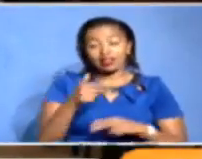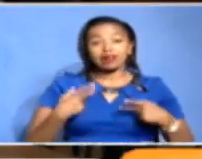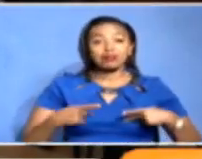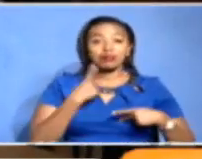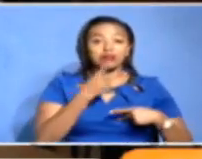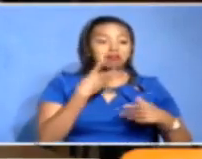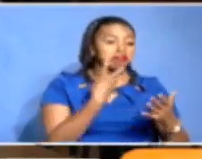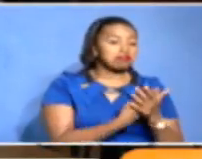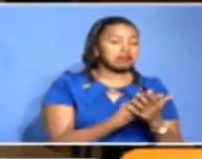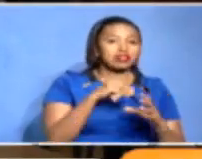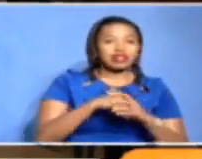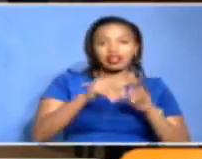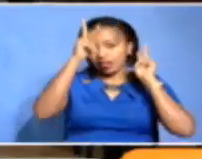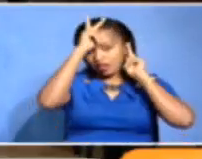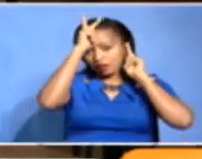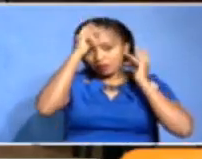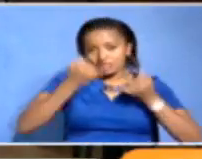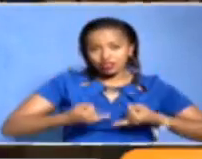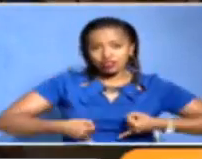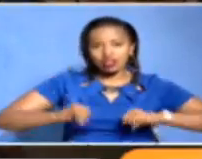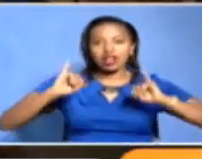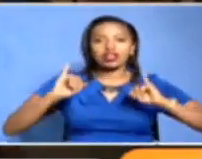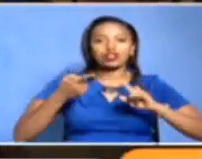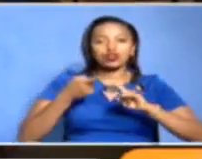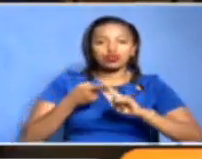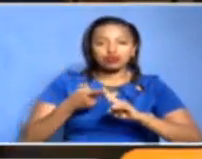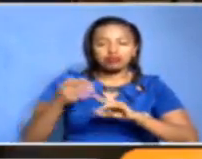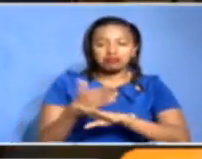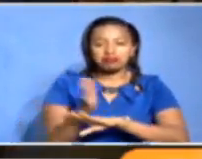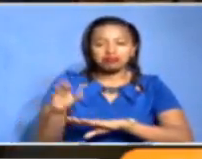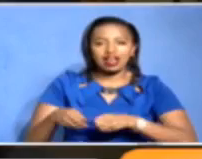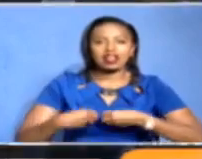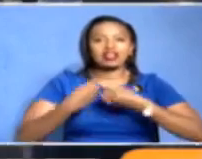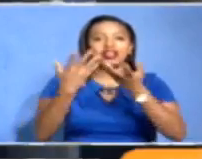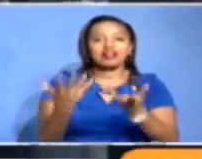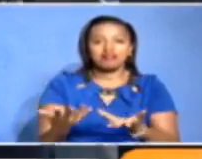Kakamega kwa kujaribu kupenyeza majibu ya mitihani unaoendelea